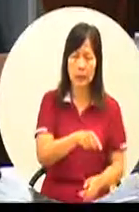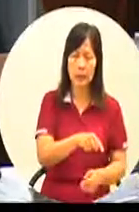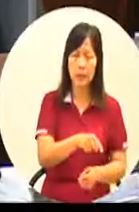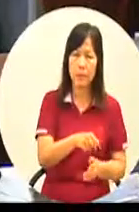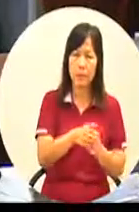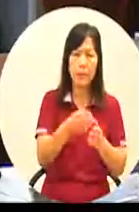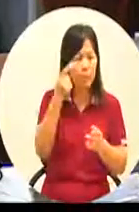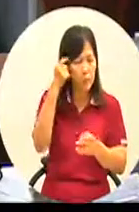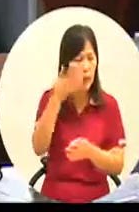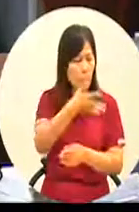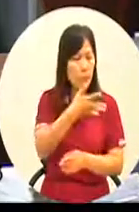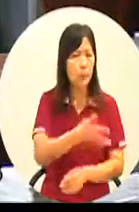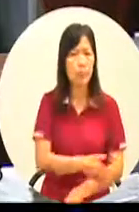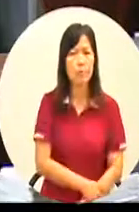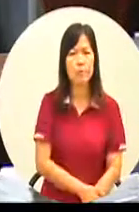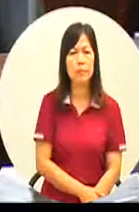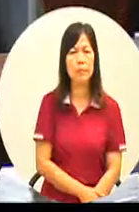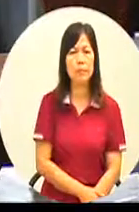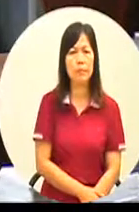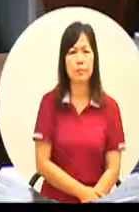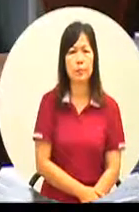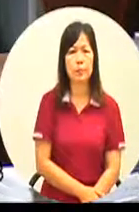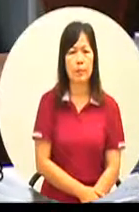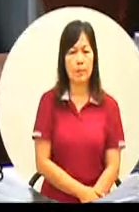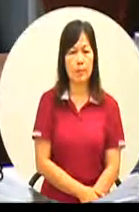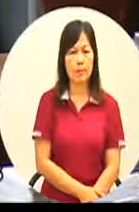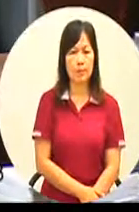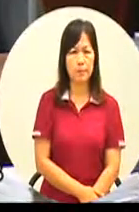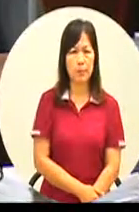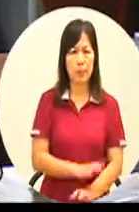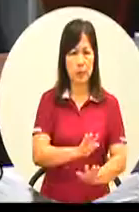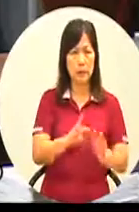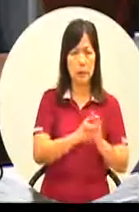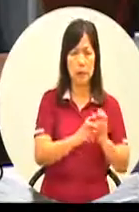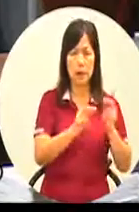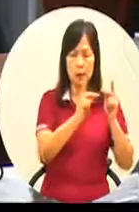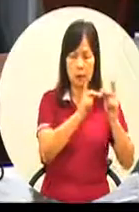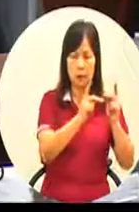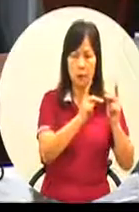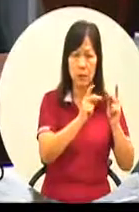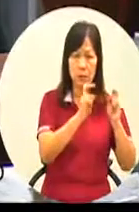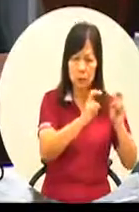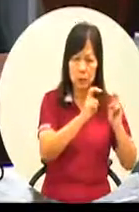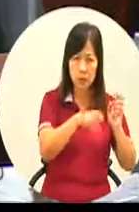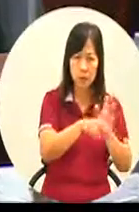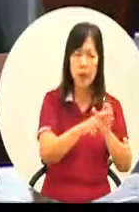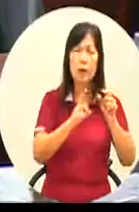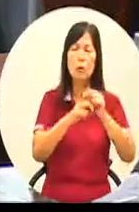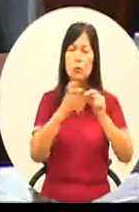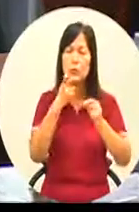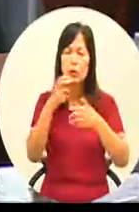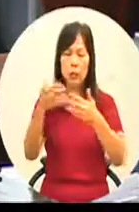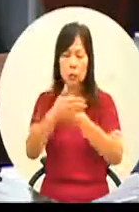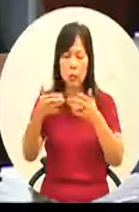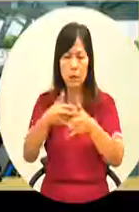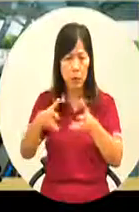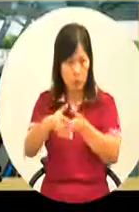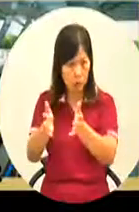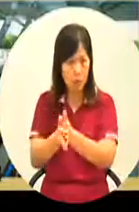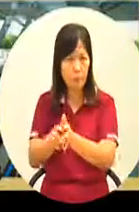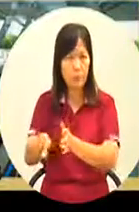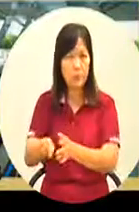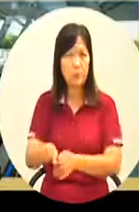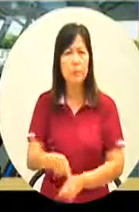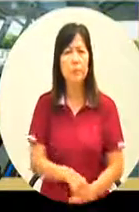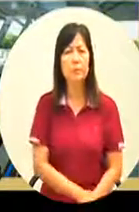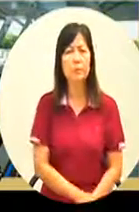要来请教吼。伫这个咱目前吼啊捷运方面啊，目前中央交通部哦，交通部伊